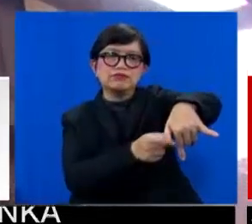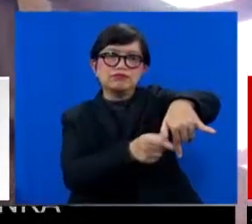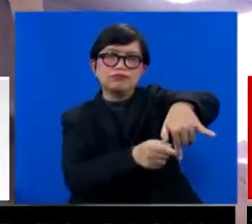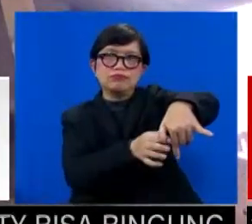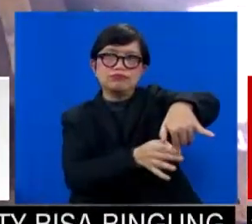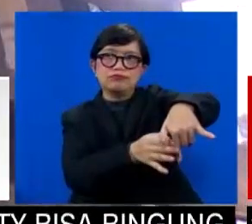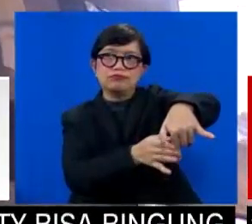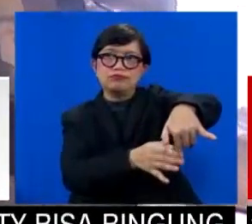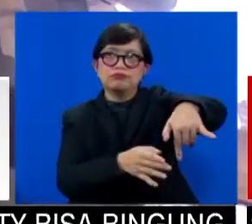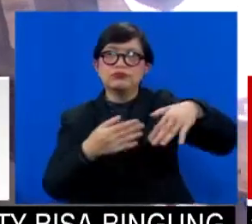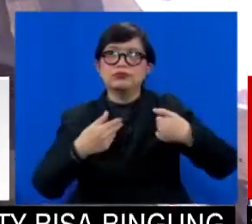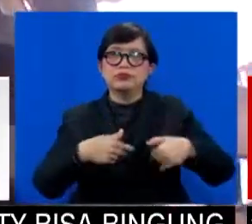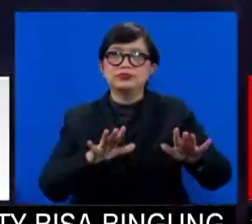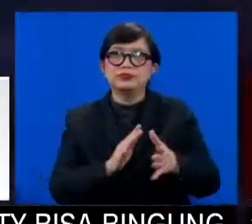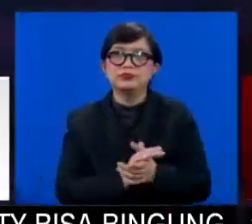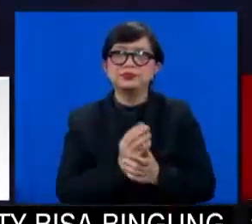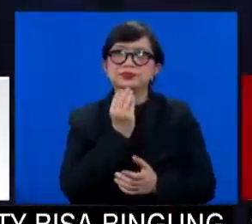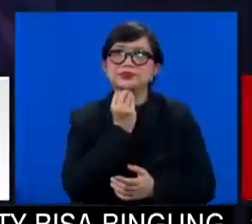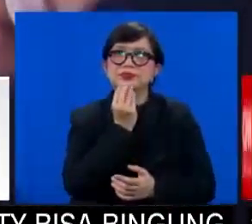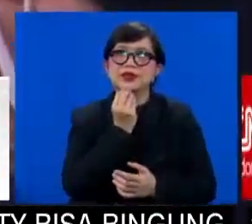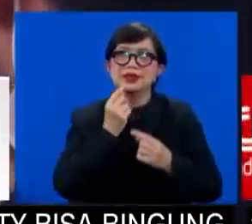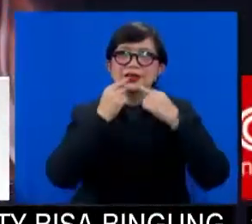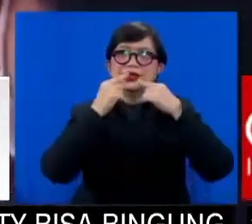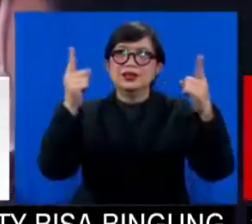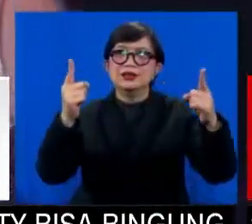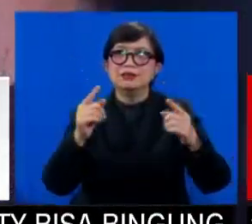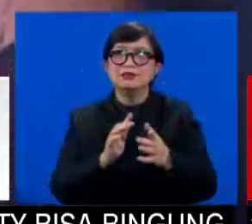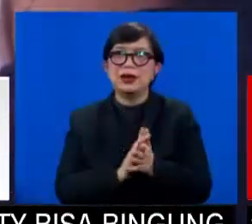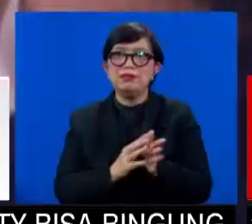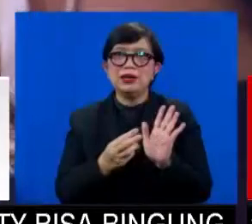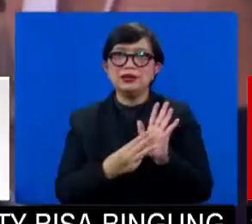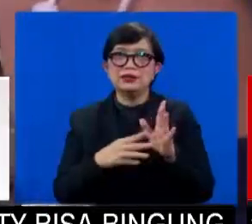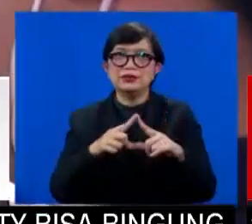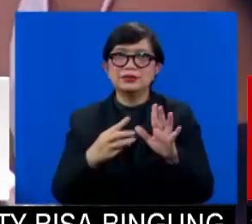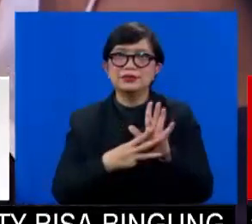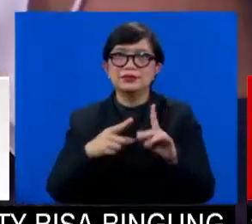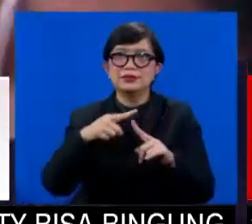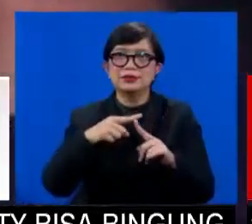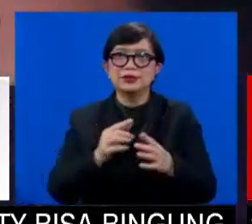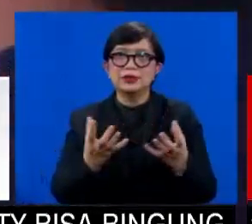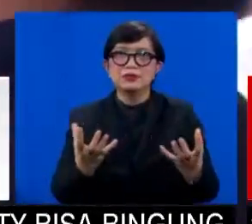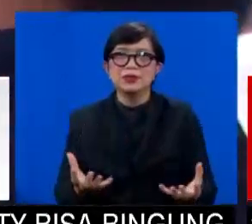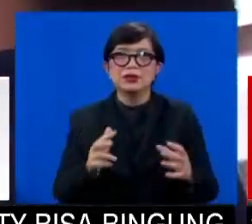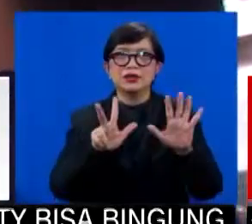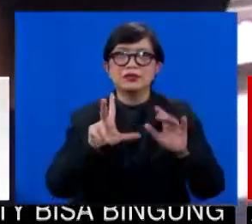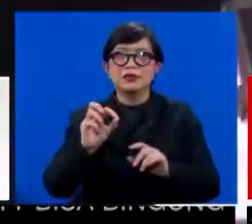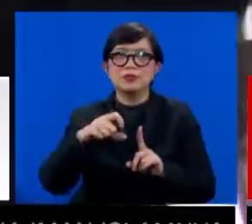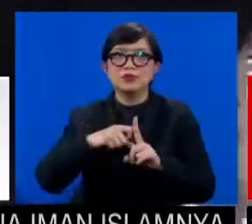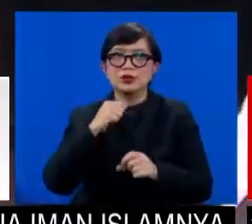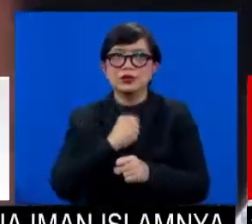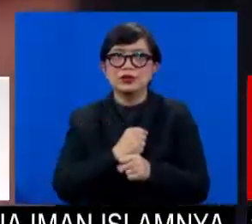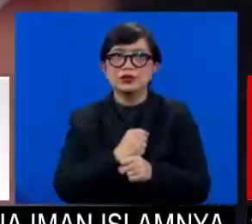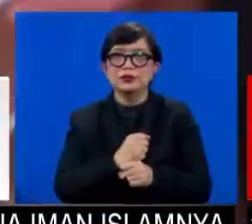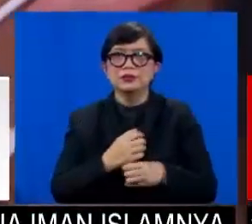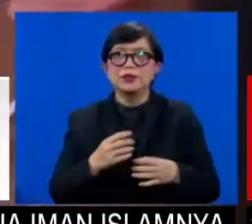Ini dia kambing primadona di tempat ini, Mahmat. Dengan bobot hampir 80 kg, kambing jenis Etawa Senduro ini